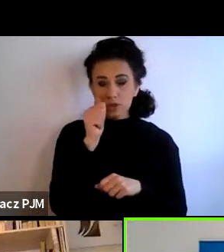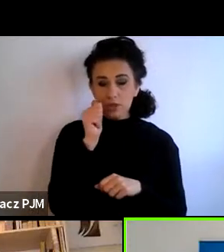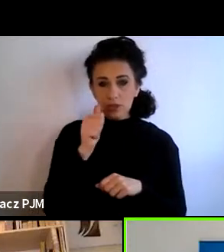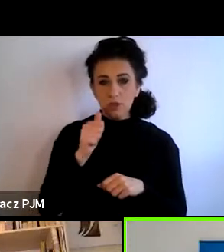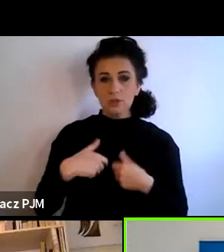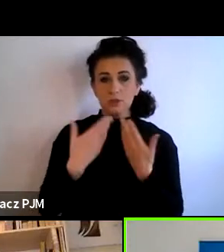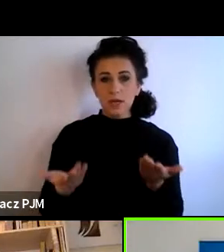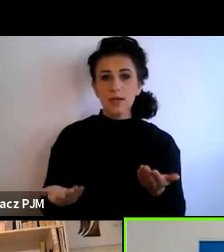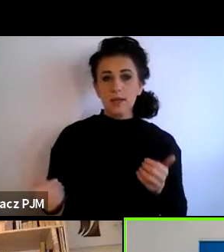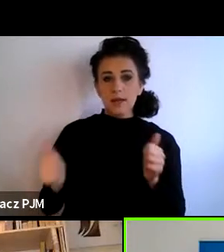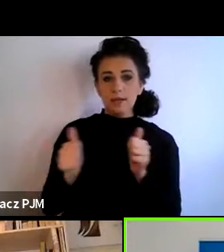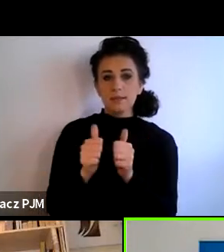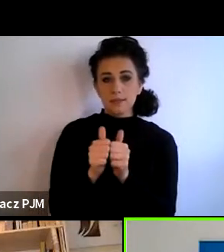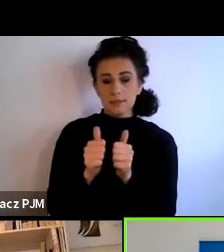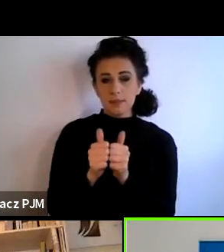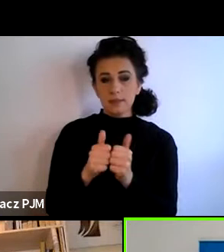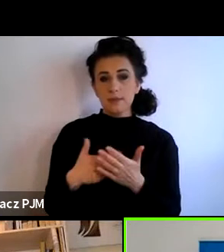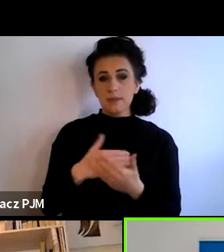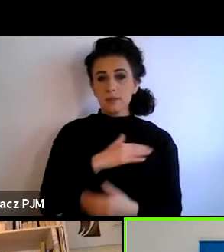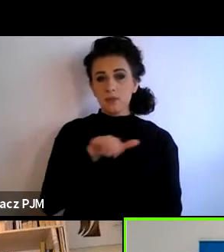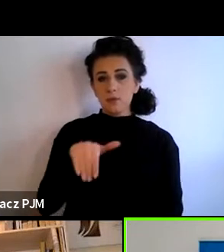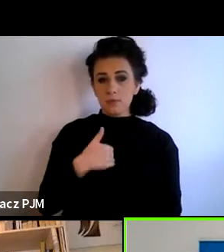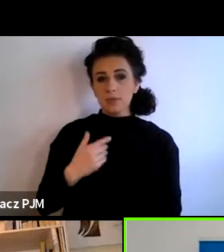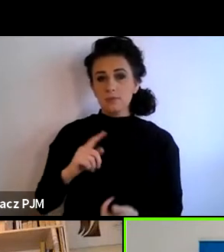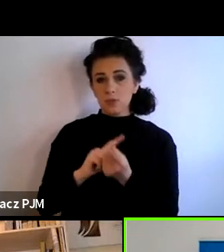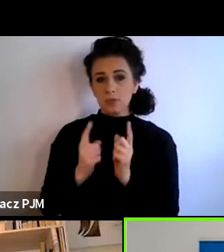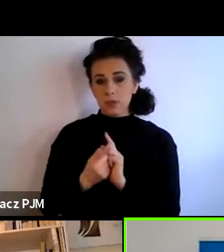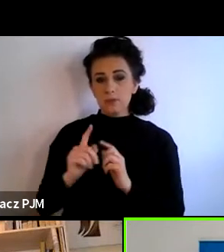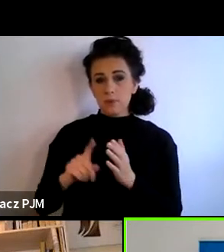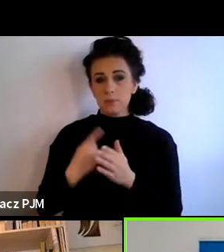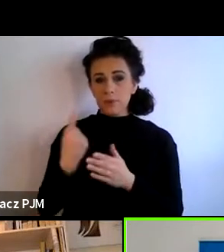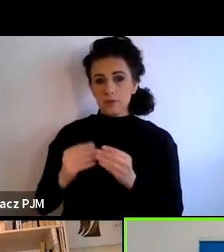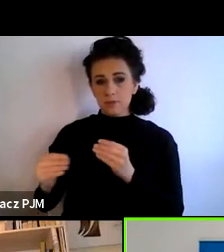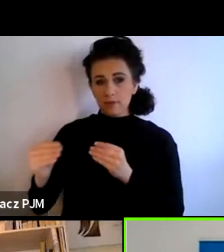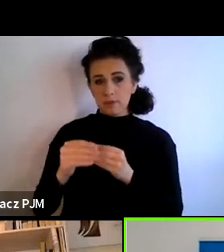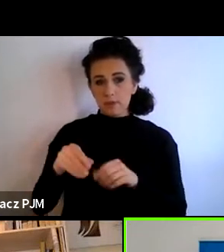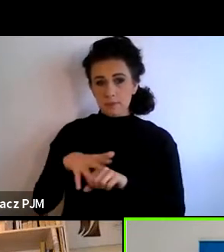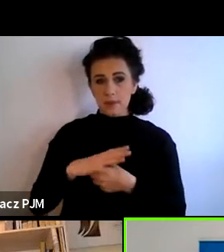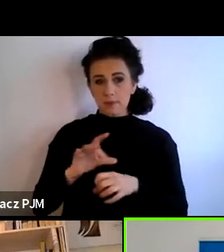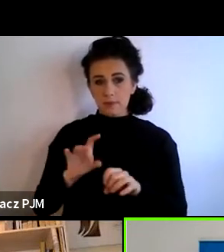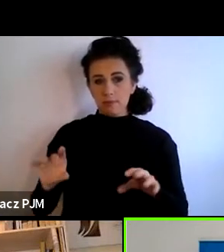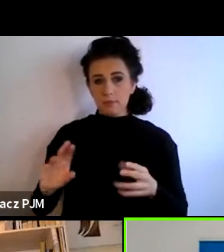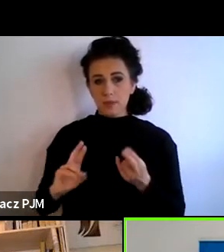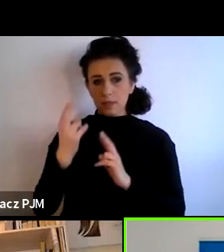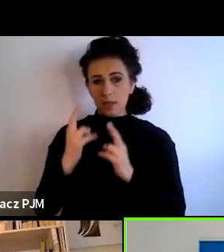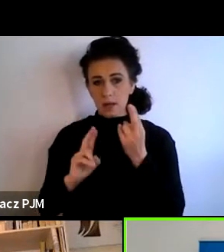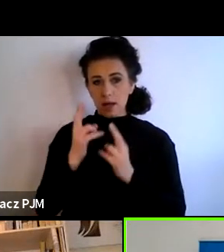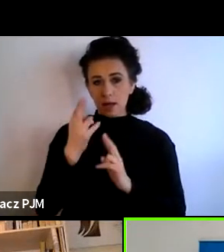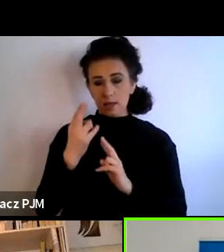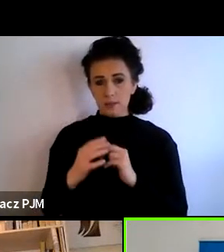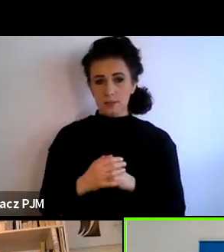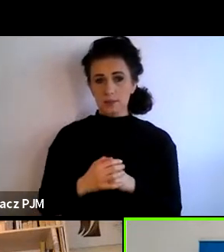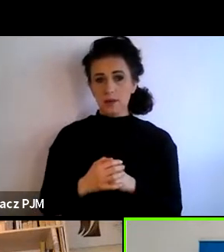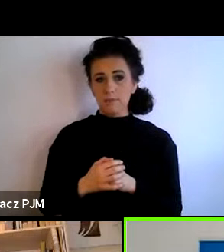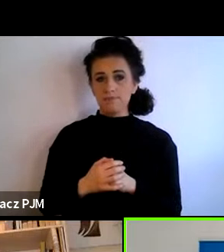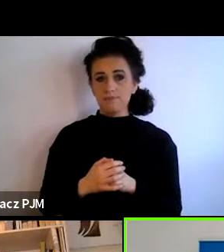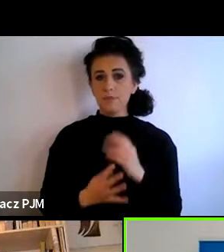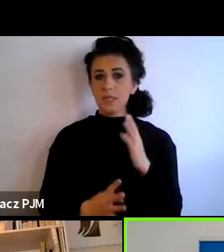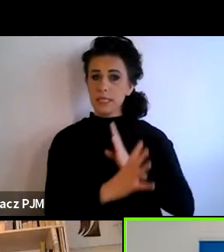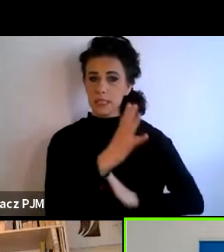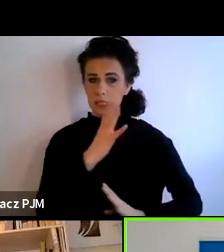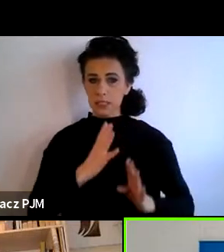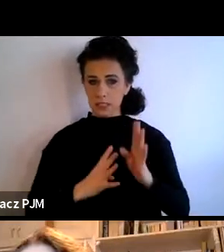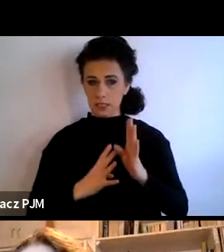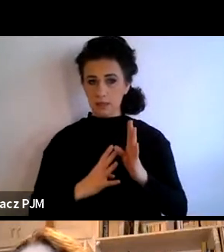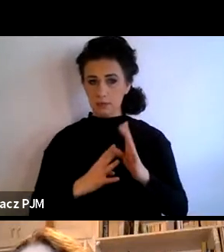my spotkaliśmy się, szczególnie w tej pierwszej fazie pandemii, z taką reakcją klientów, że nie chcieli oni po prostu korzystać z